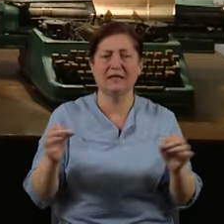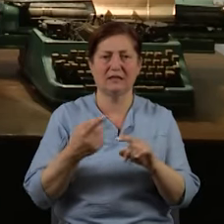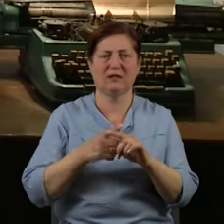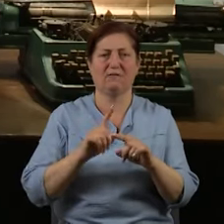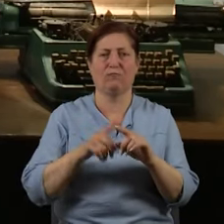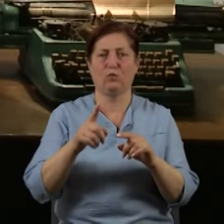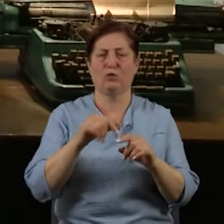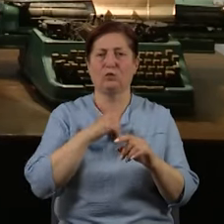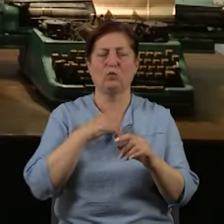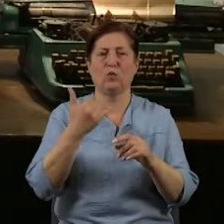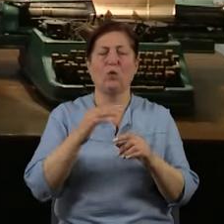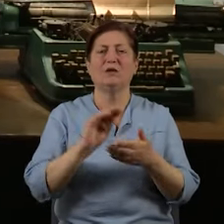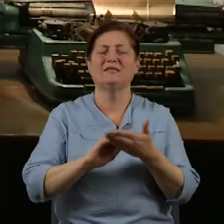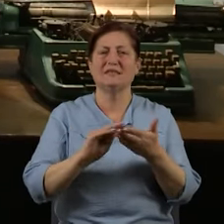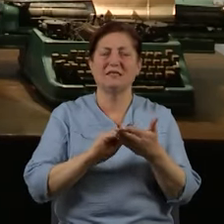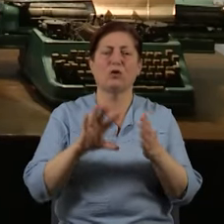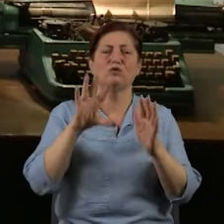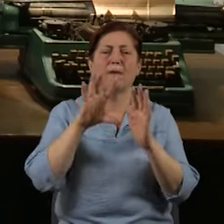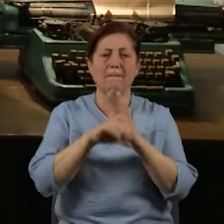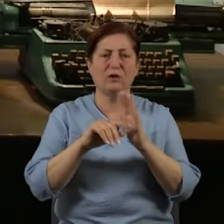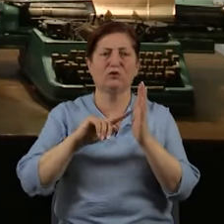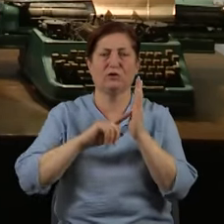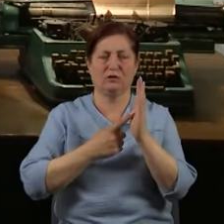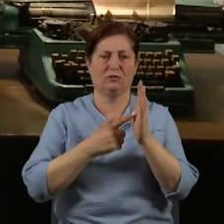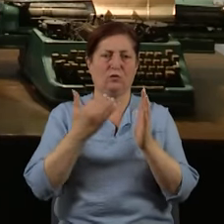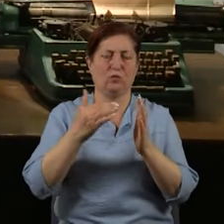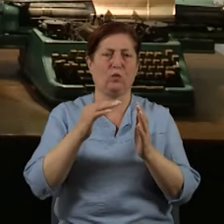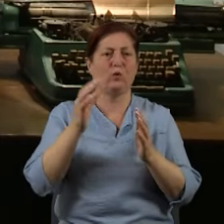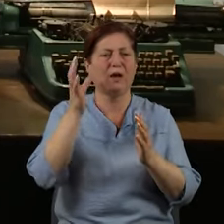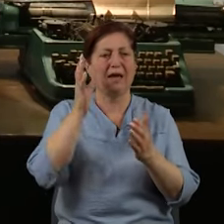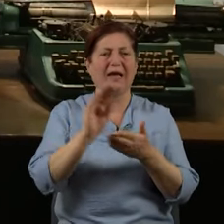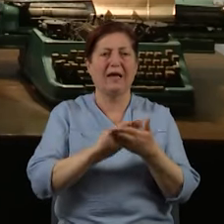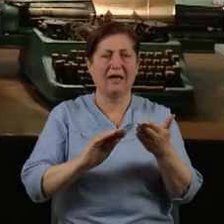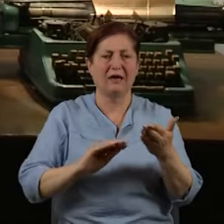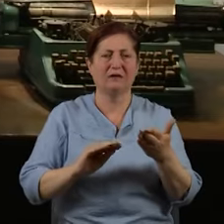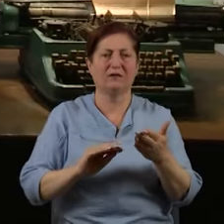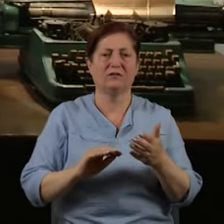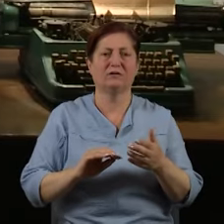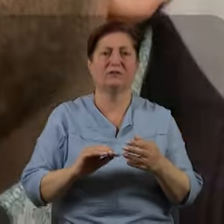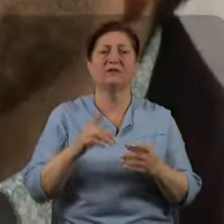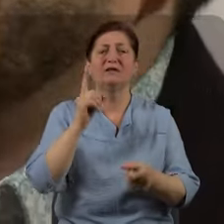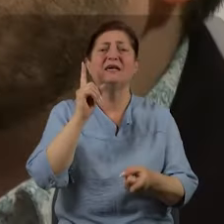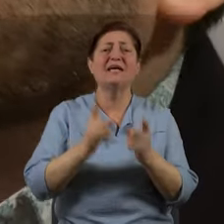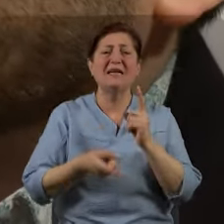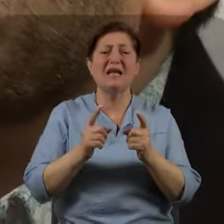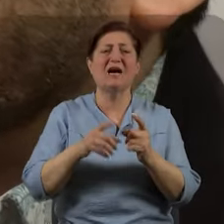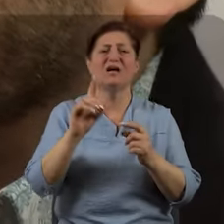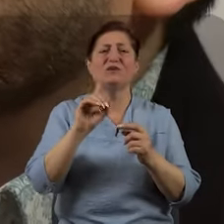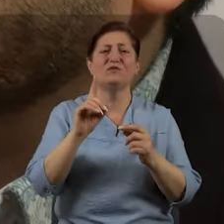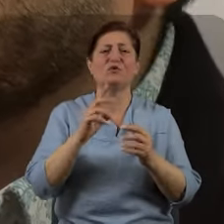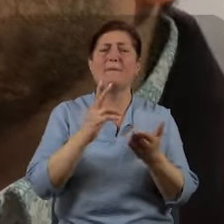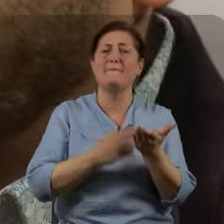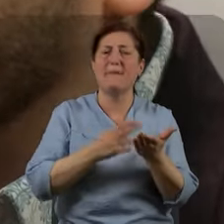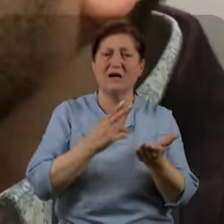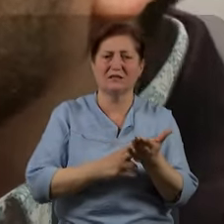թերևս այս ստեղծագործությունների ներշուշման աղբյուրն է հեղինակների, այսինքն անձնական եւ նույնիսկ իրական ինչ որ փաստեր դու կարող